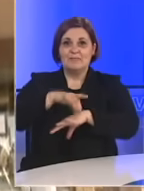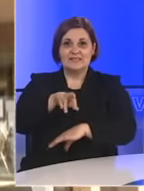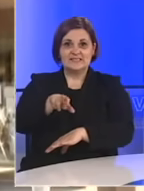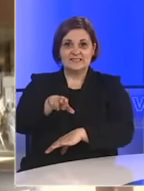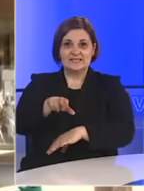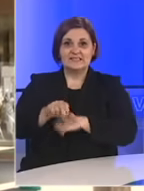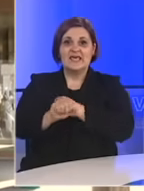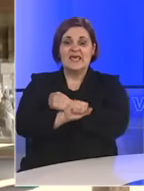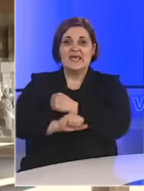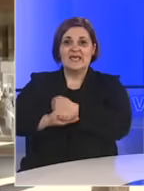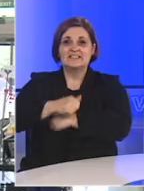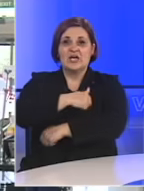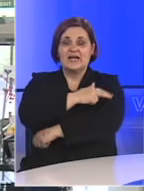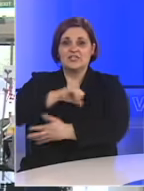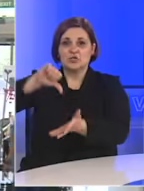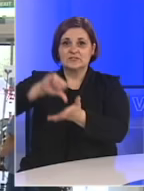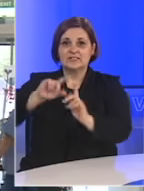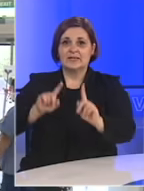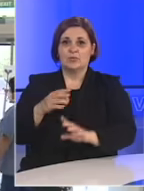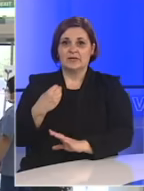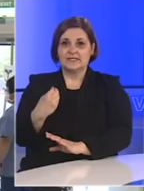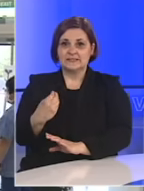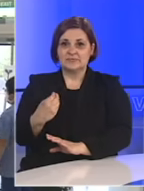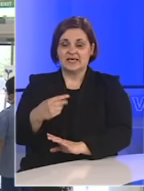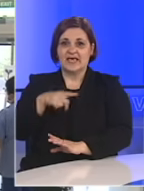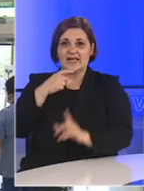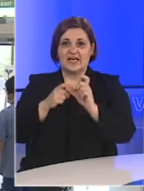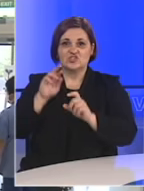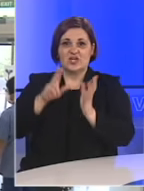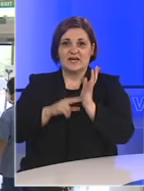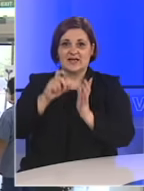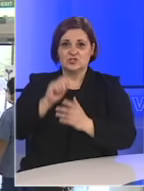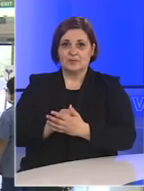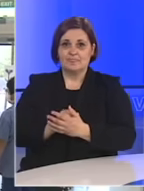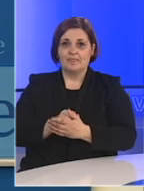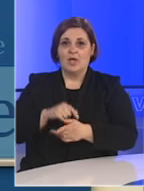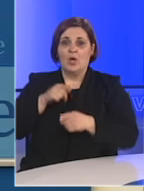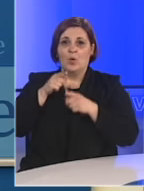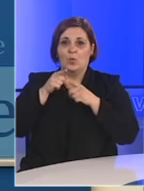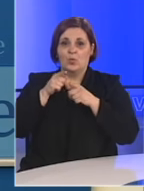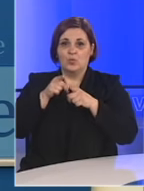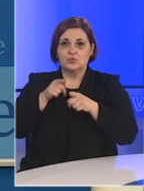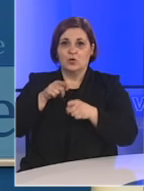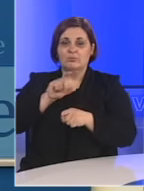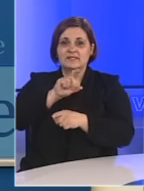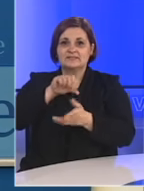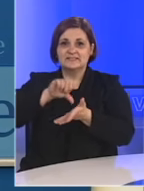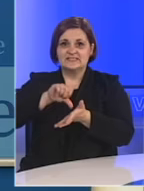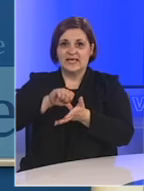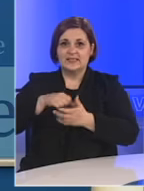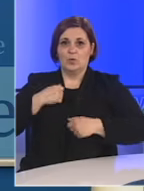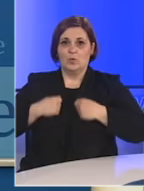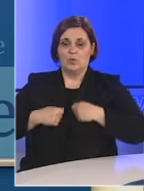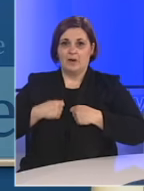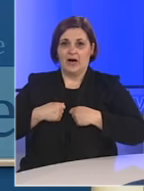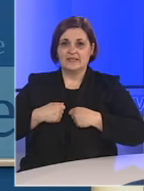medicinske sestre iz Univerzitetskog kliničkog centra Republike Srpske, rekao je Šeranić. U Univerzitetskom kliničkom centru u